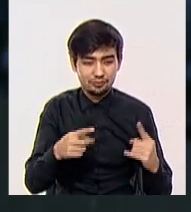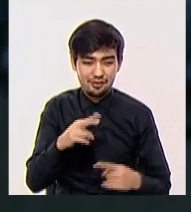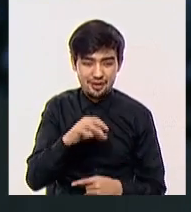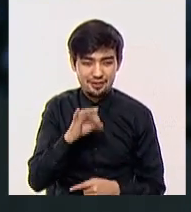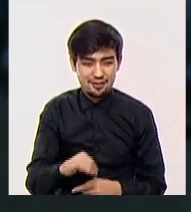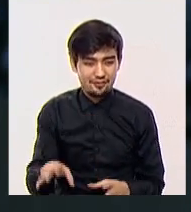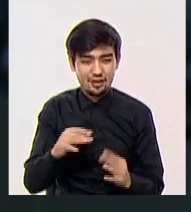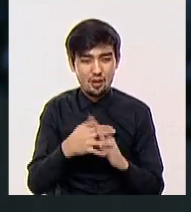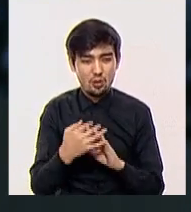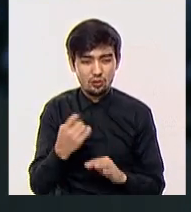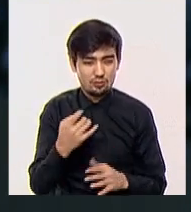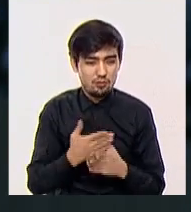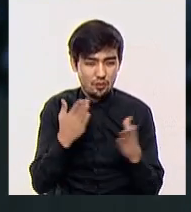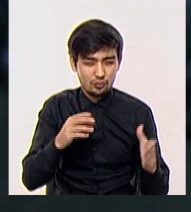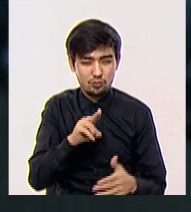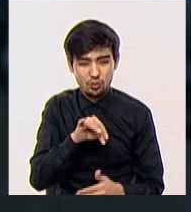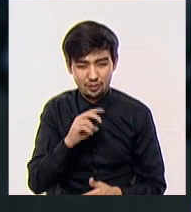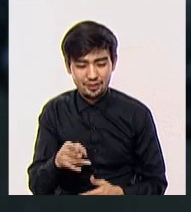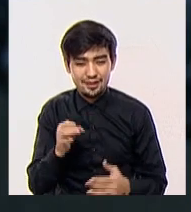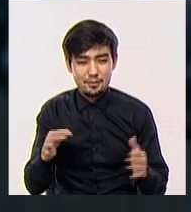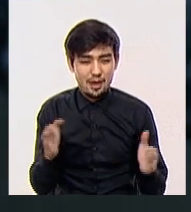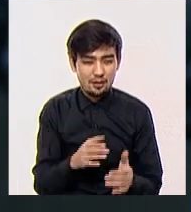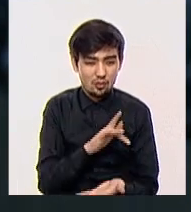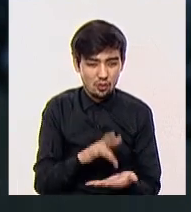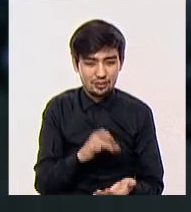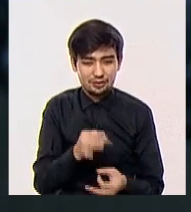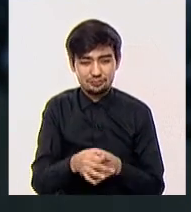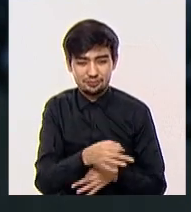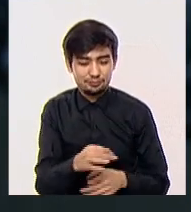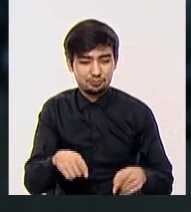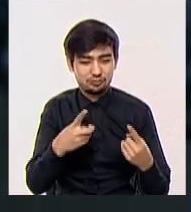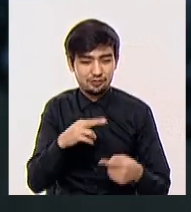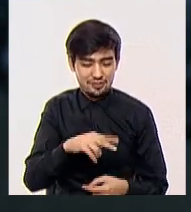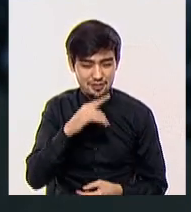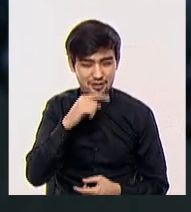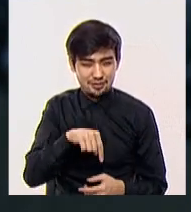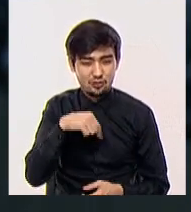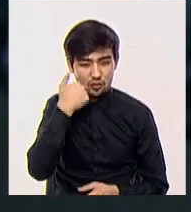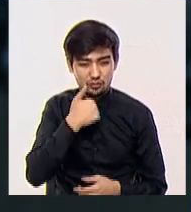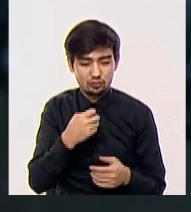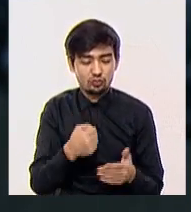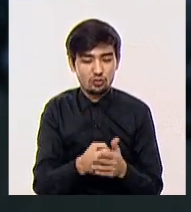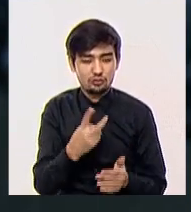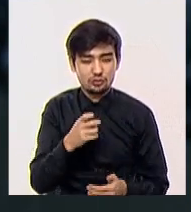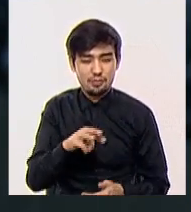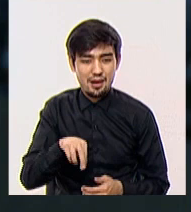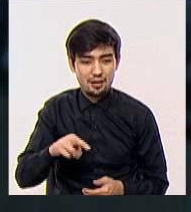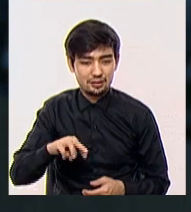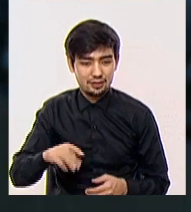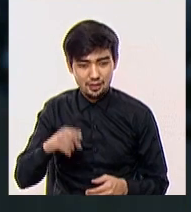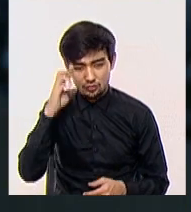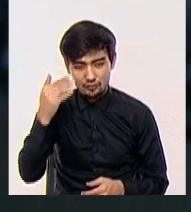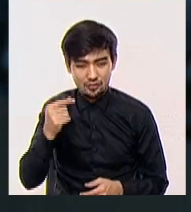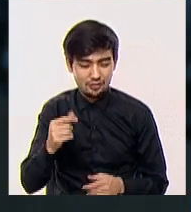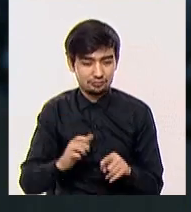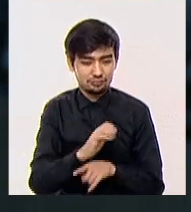на сельские населенные пункты, моногорода и окраины. На их развитие в этом году направят до 200 миллиардов тенге из республиканского